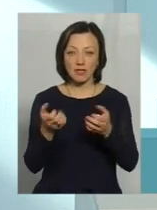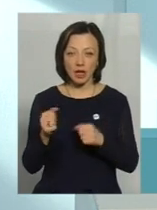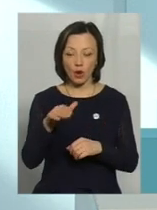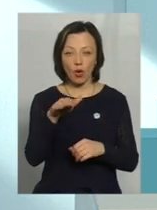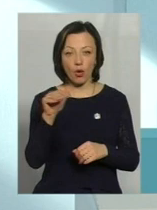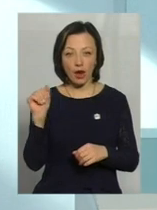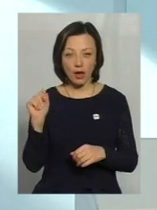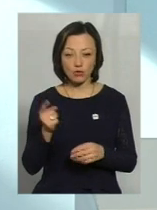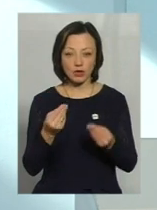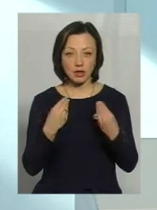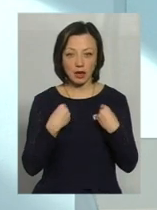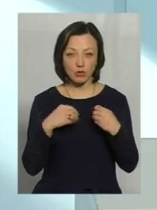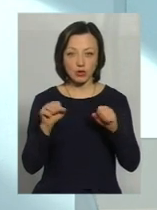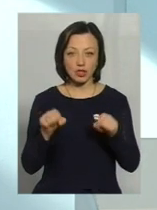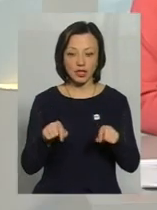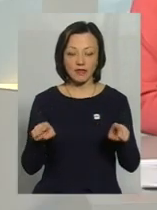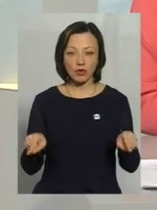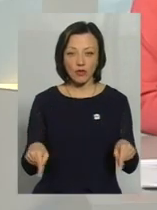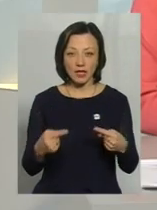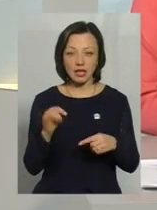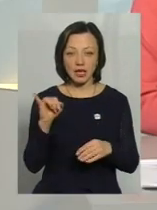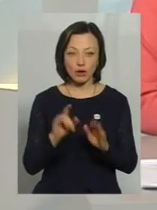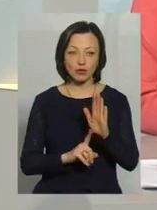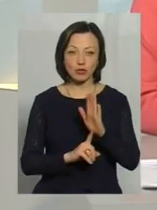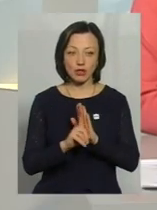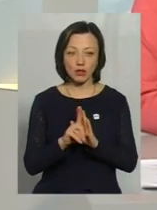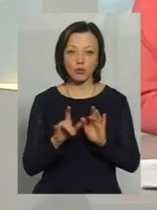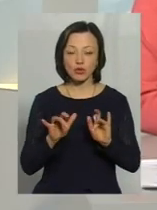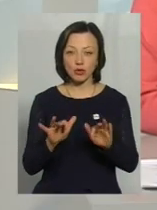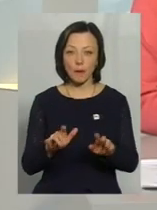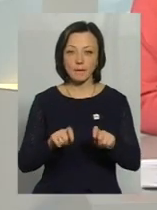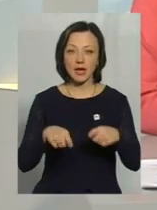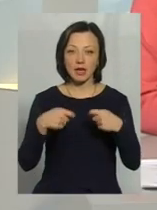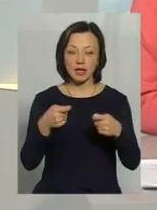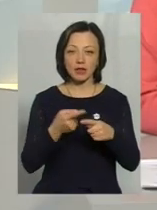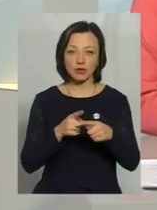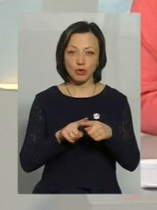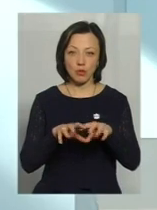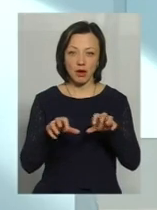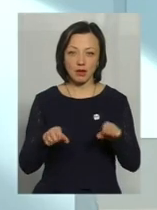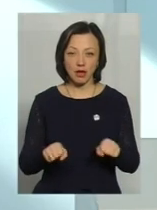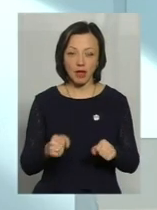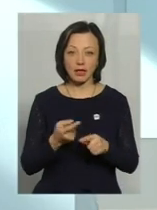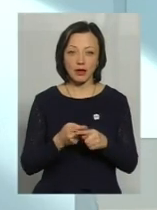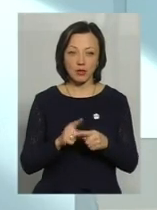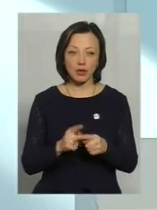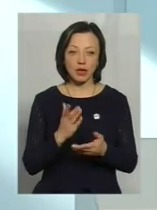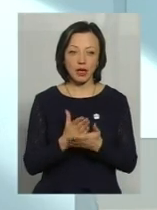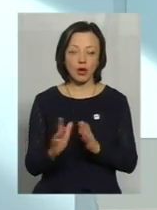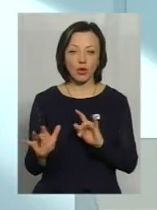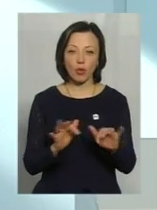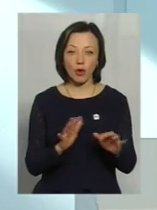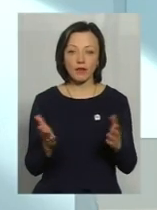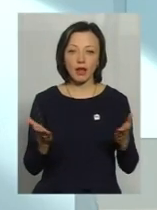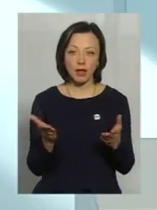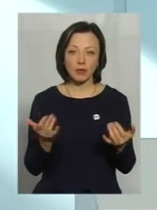оренду то, що нам дасть можливість відновити і розпочати процедуру передачі цього майна. Тому оце є такі кроки, над